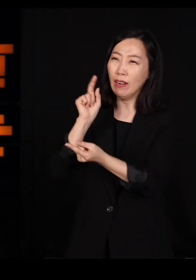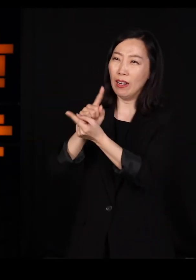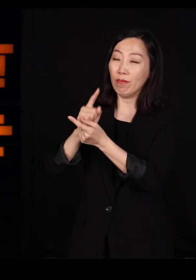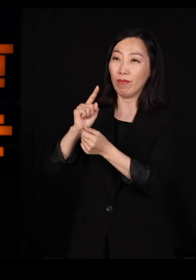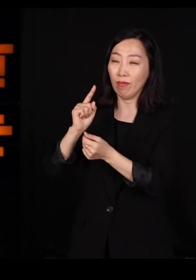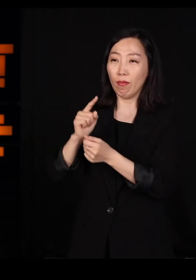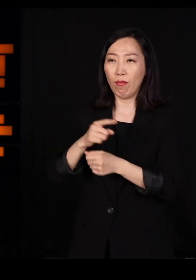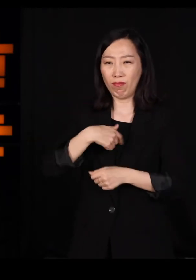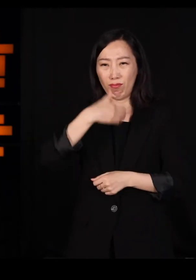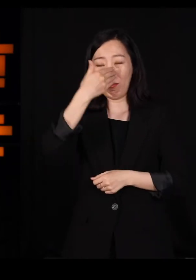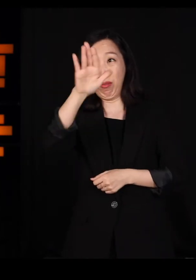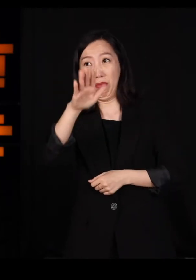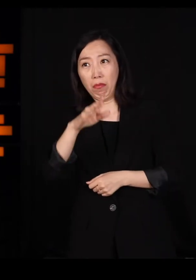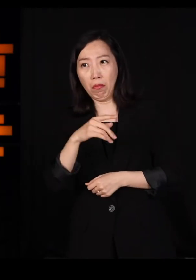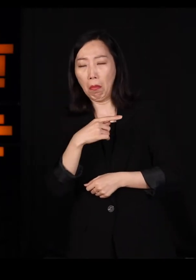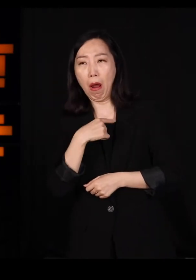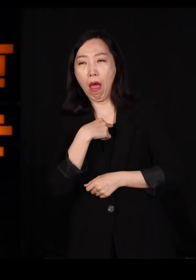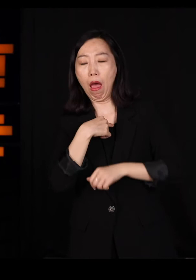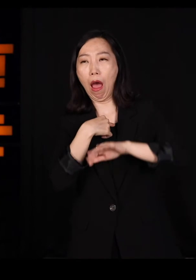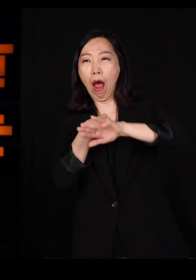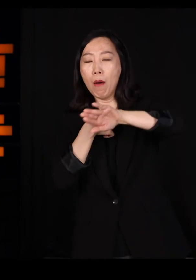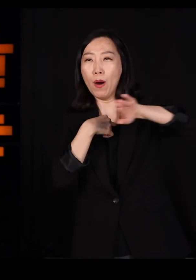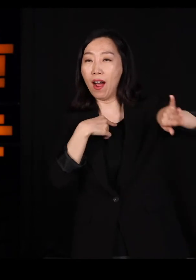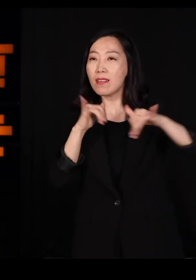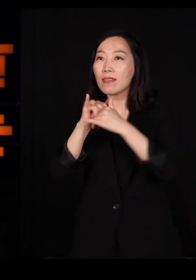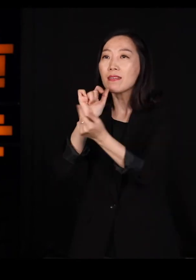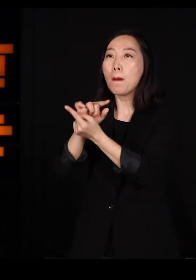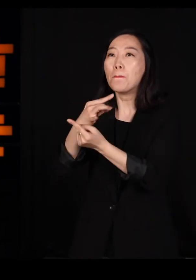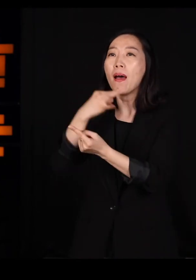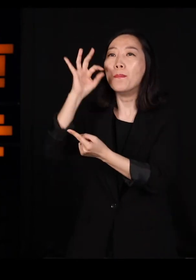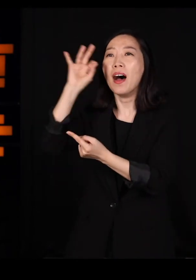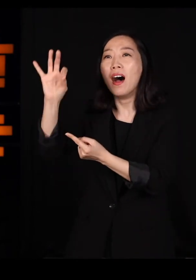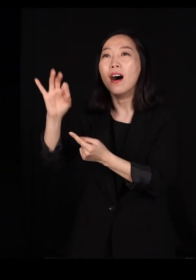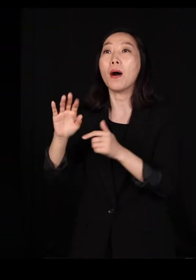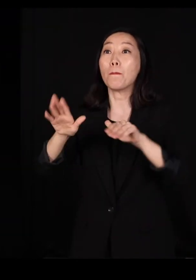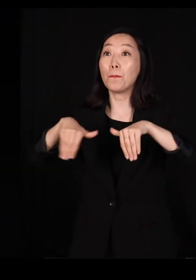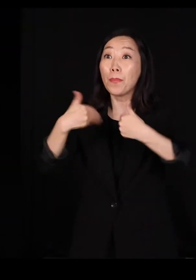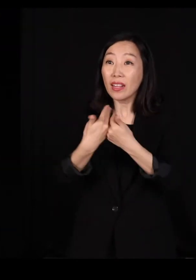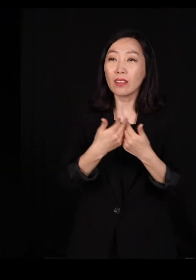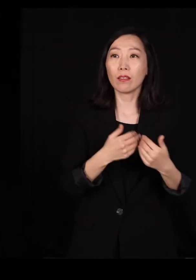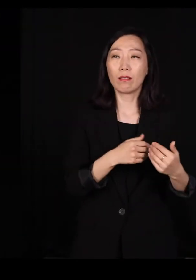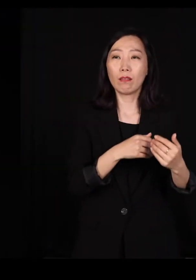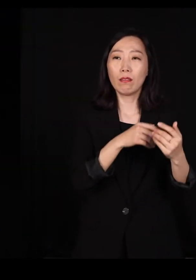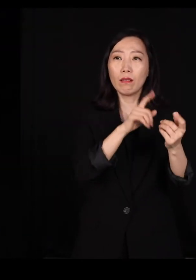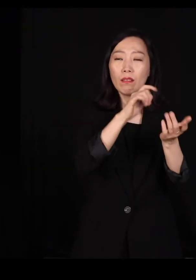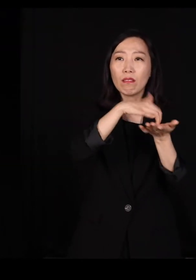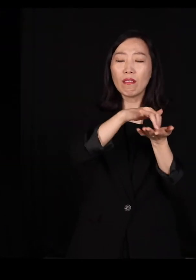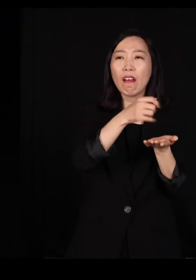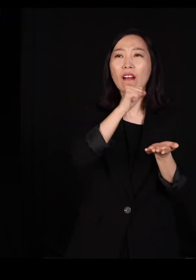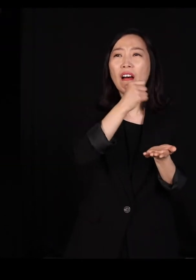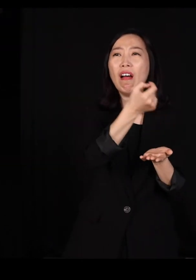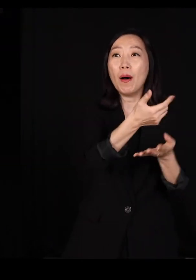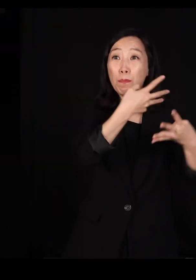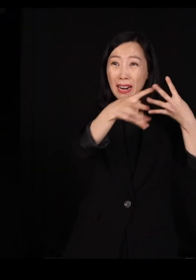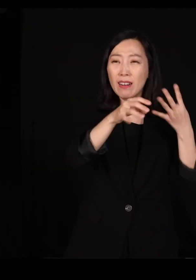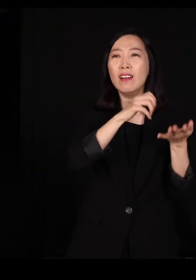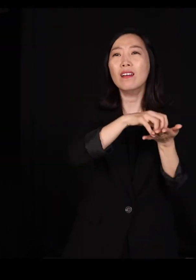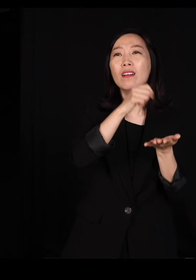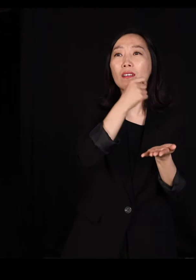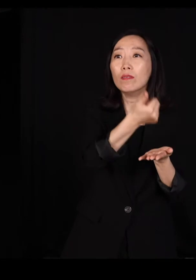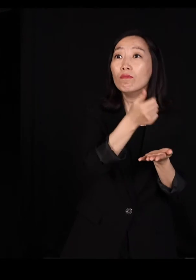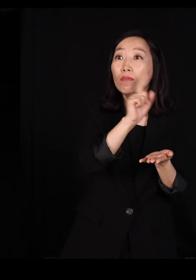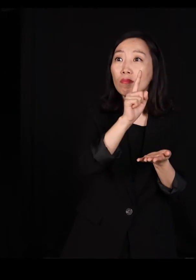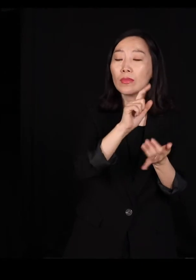만나면요. 못 보는 건 비슷하게 못 봐요. 근데 반대로 밀도가 낮으면 다른 경험과 배경을 가졌기 때문에 나한테 오는